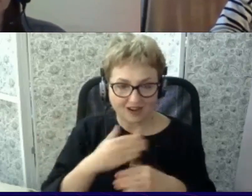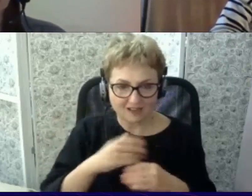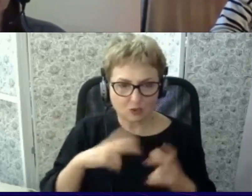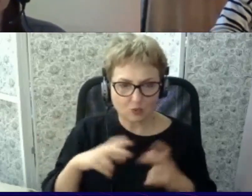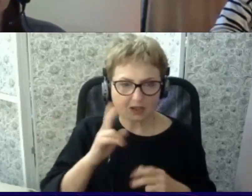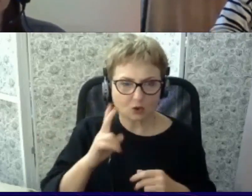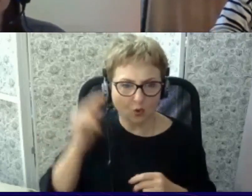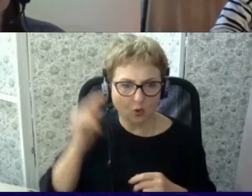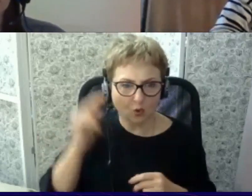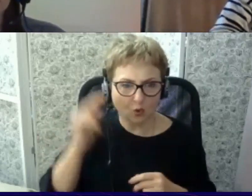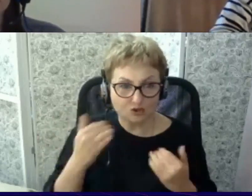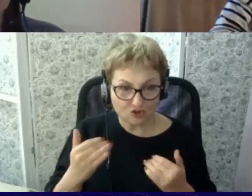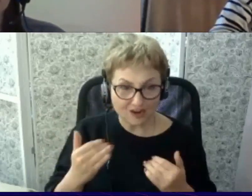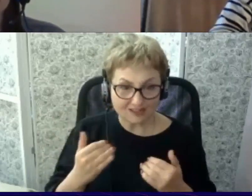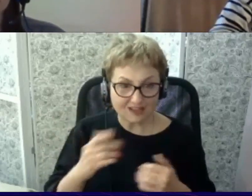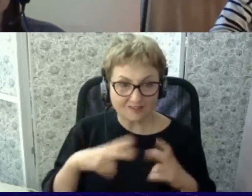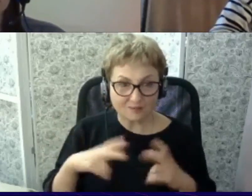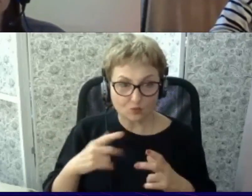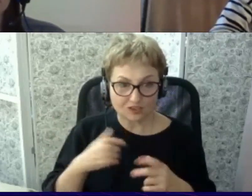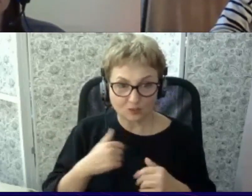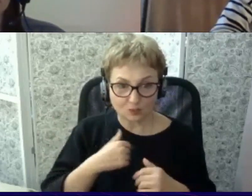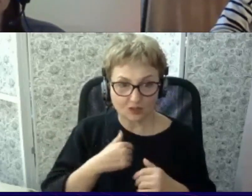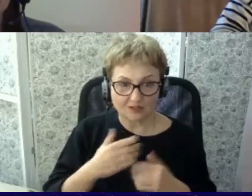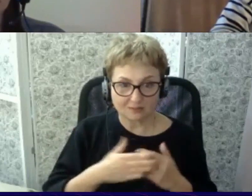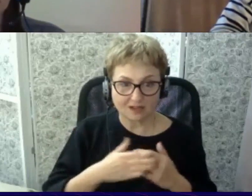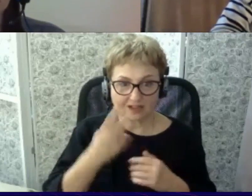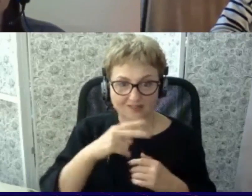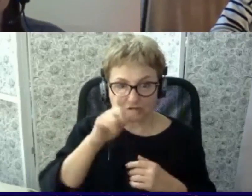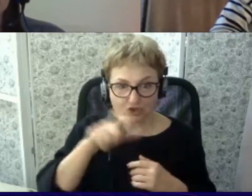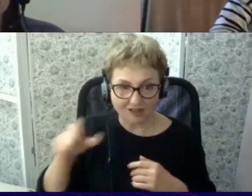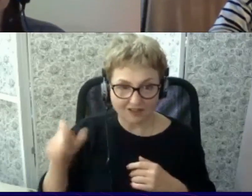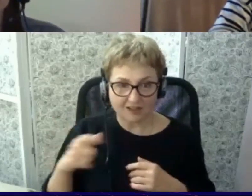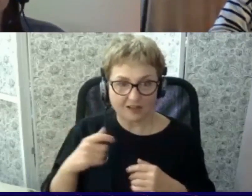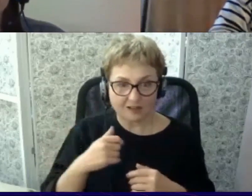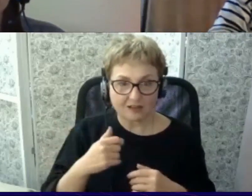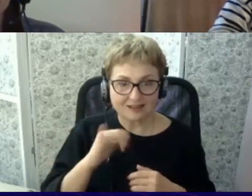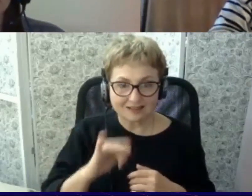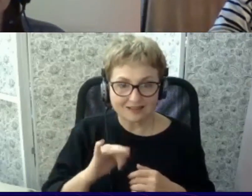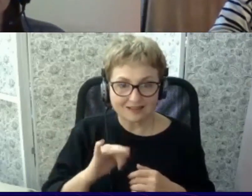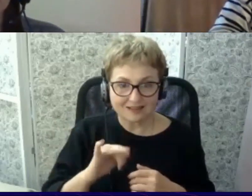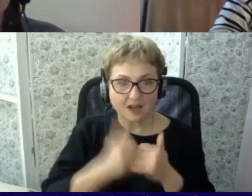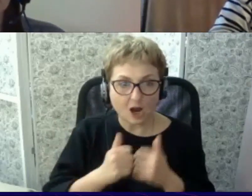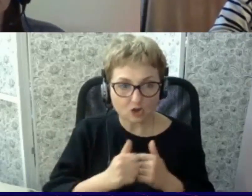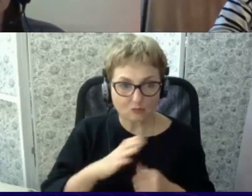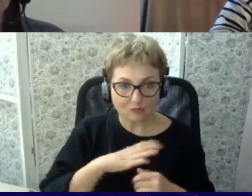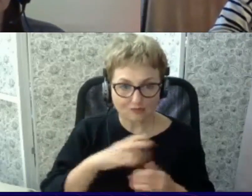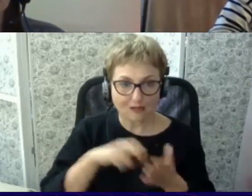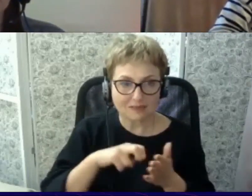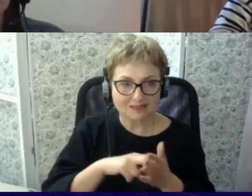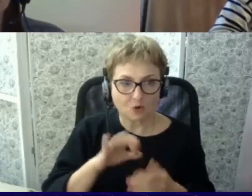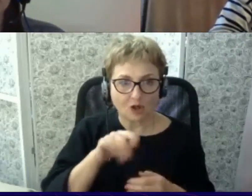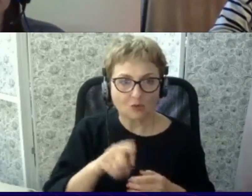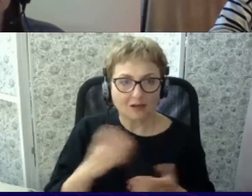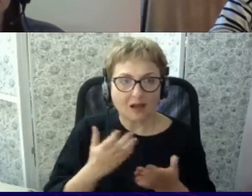инвалидностью, студентов, кто обучается сейчас на данный момент в ВУЗе, у нас в чате порядка 20 человек, насколько помню. И каждому было письмо